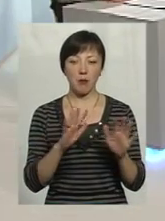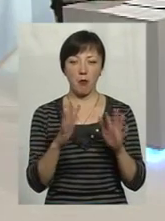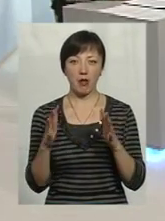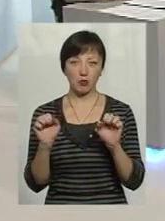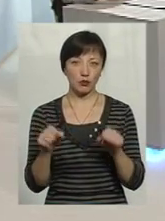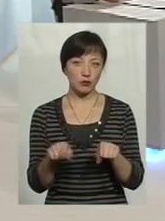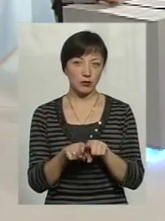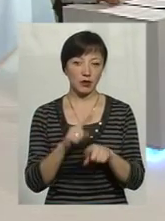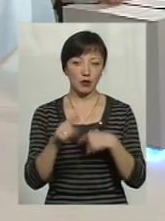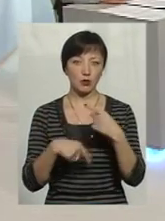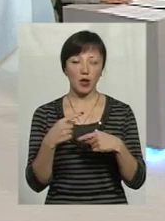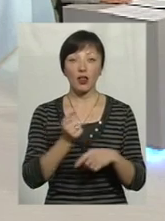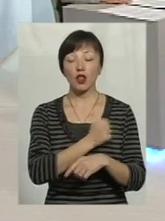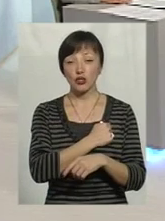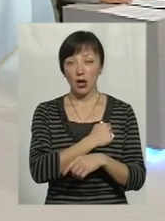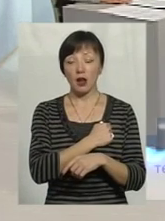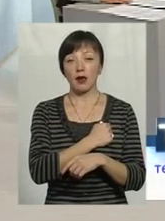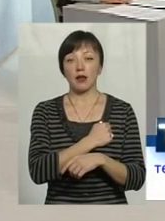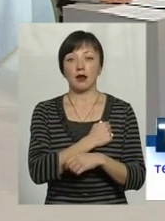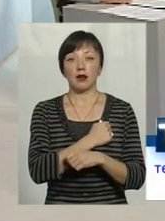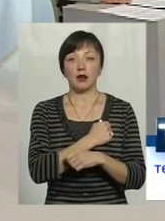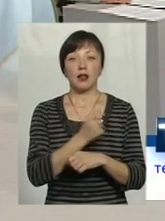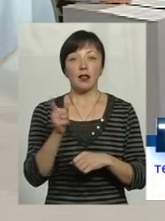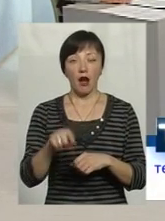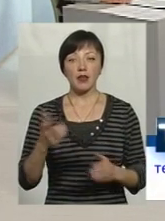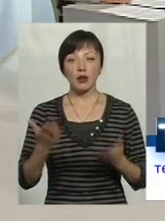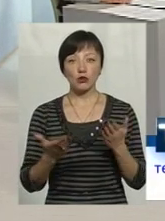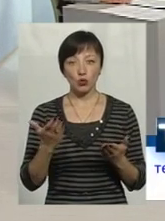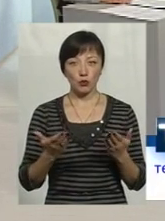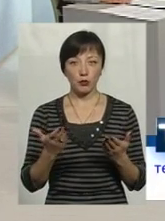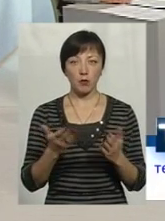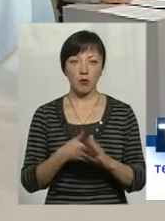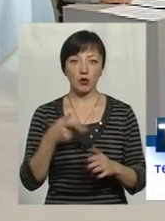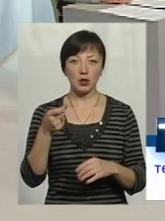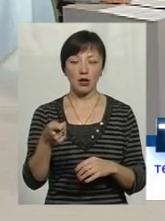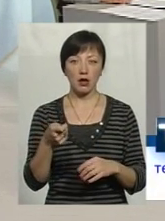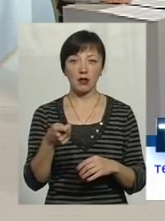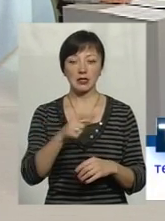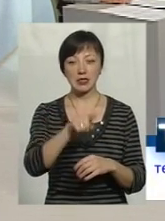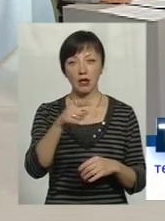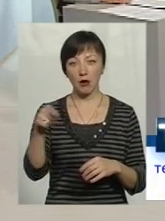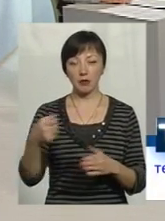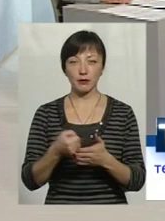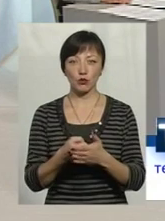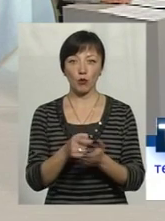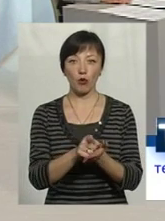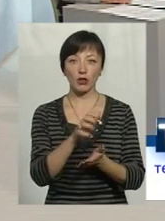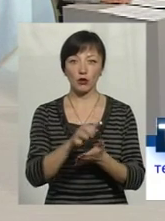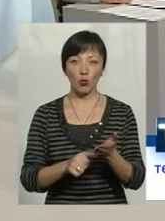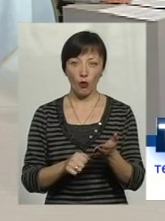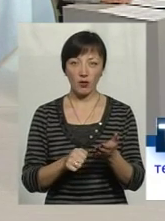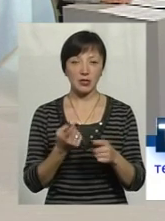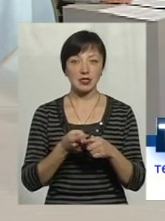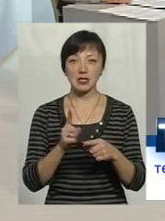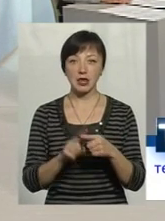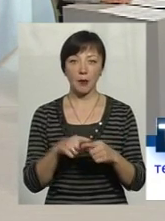було там з наступним на жаль, роком досконалити. На жаль, я ж кажу, на жаль, навіть якщо ми подали би запити до податкової,